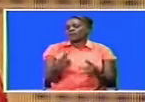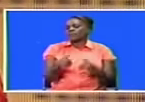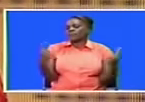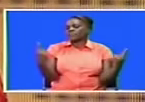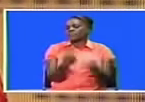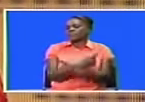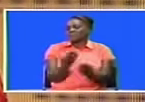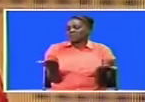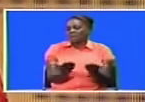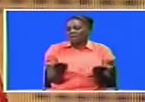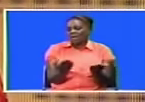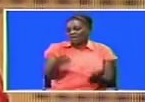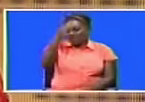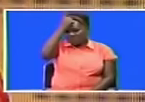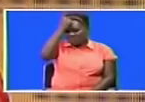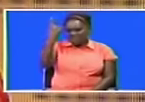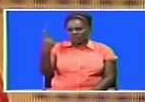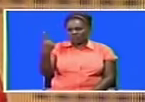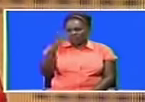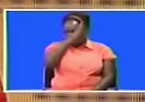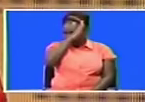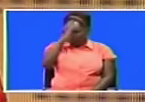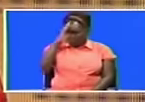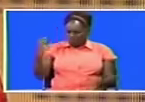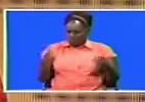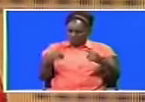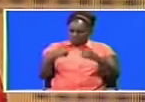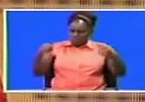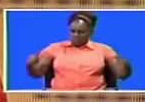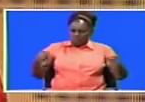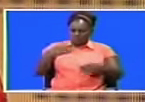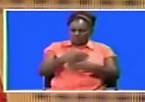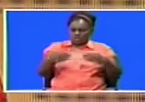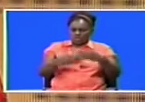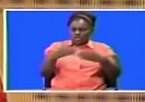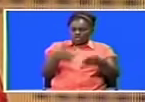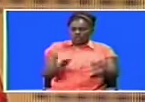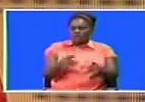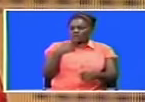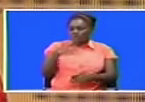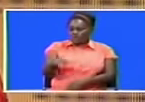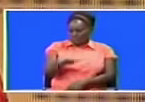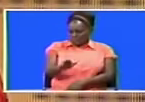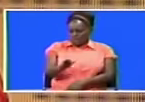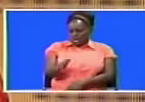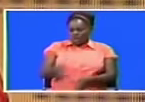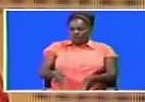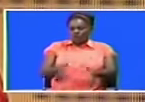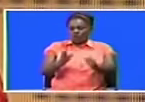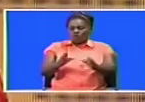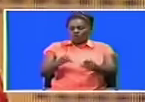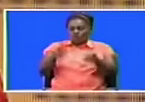tau katikakijiji kimo huk bunga ambo wenyiwapa uen wa barabara wema seu Hini nayumi